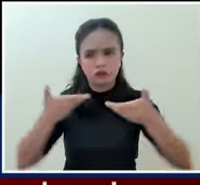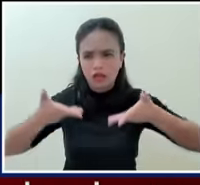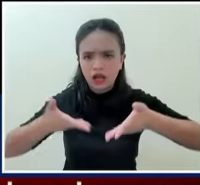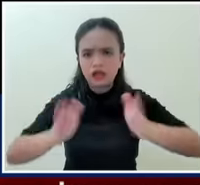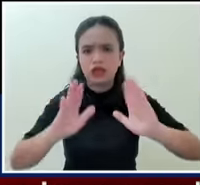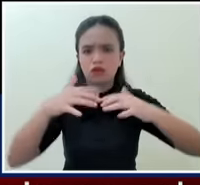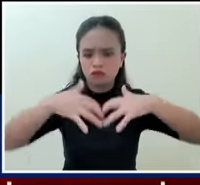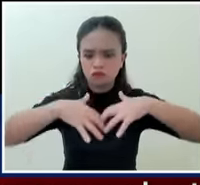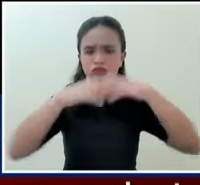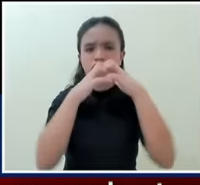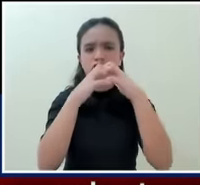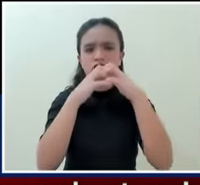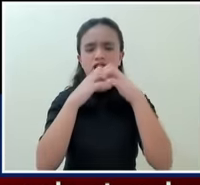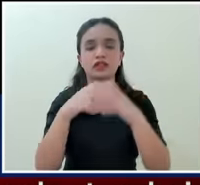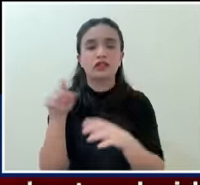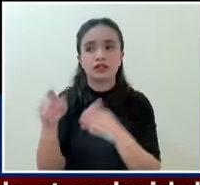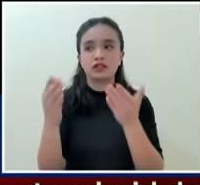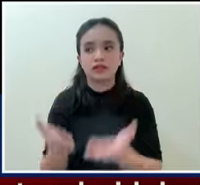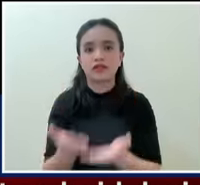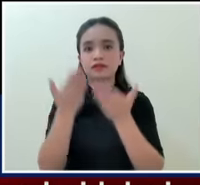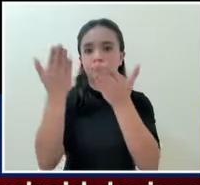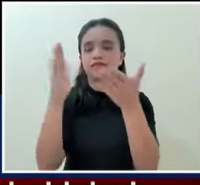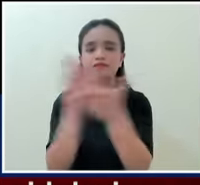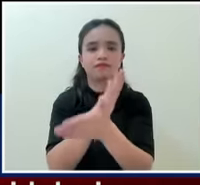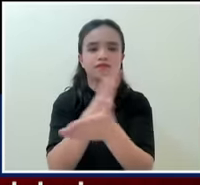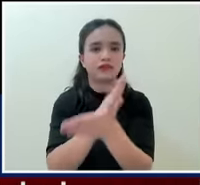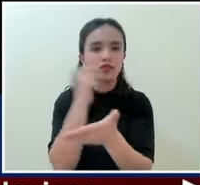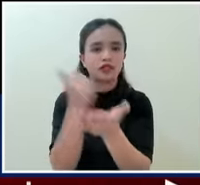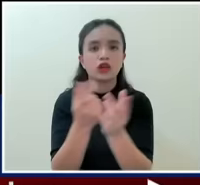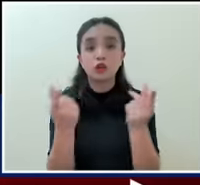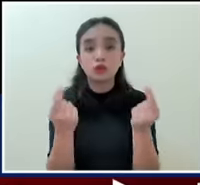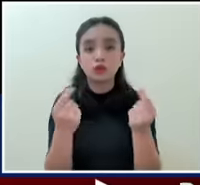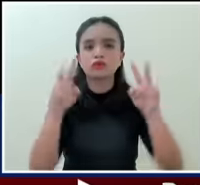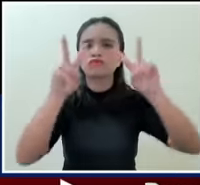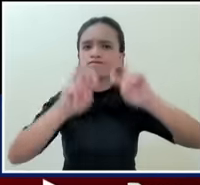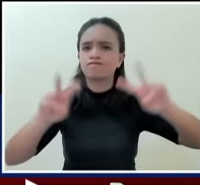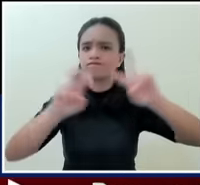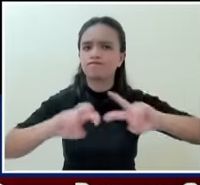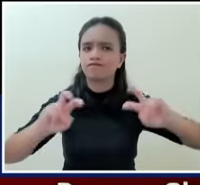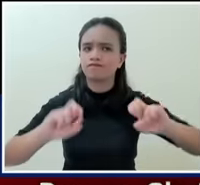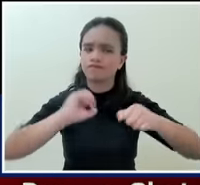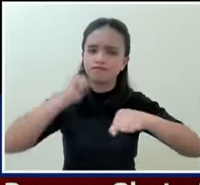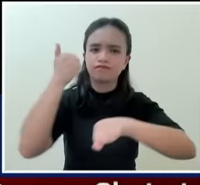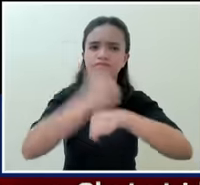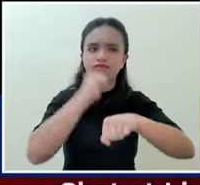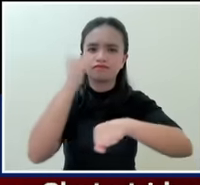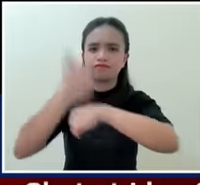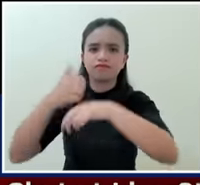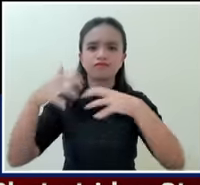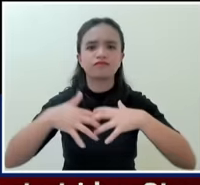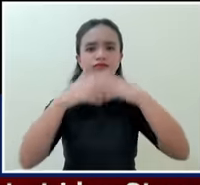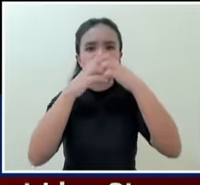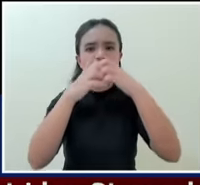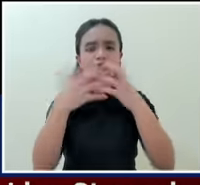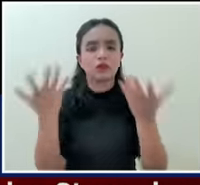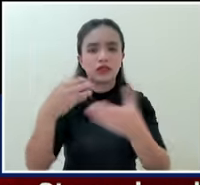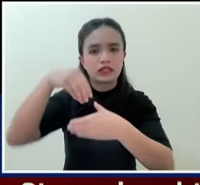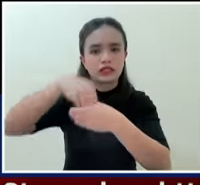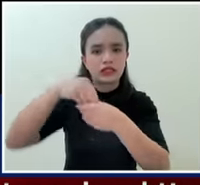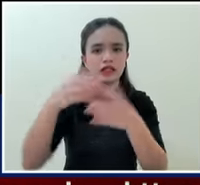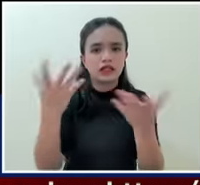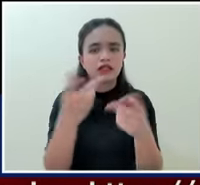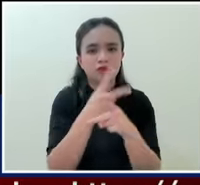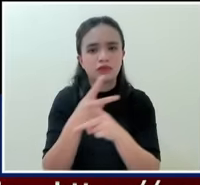maitayo. Naghain na siya ng resolusyon para imbestigahan ang pagpapatayo ng mga istruktura sa loob ng protected